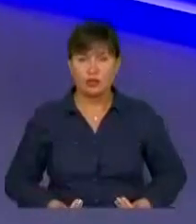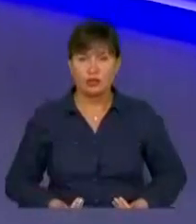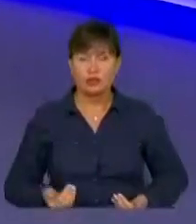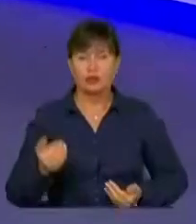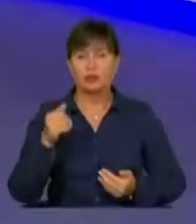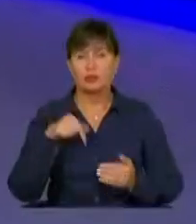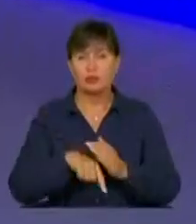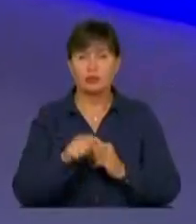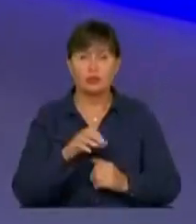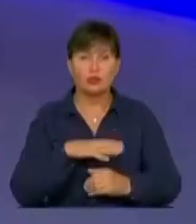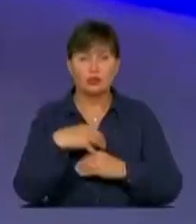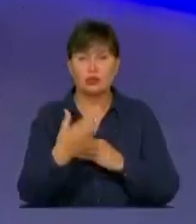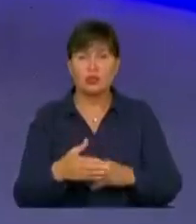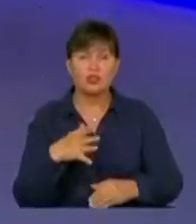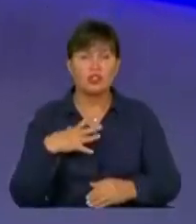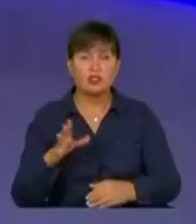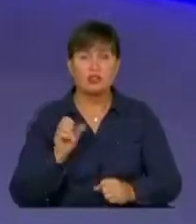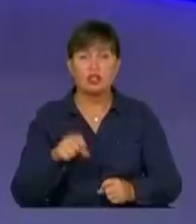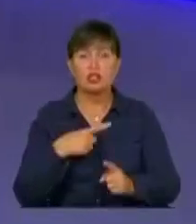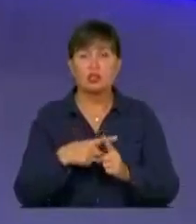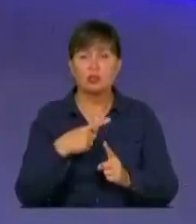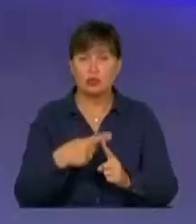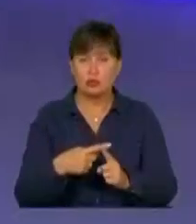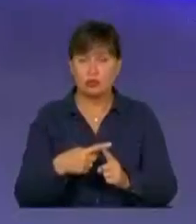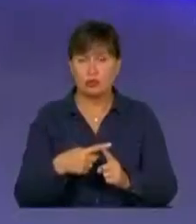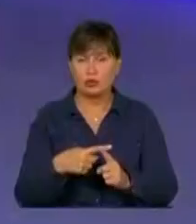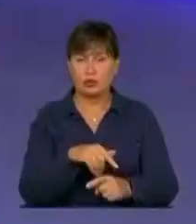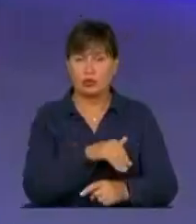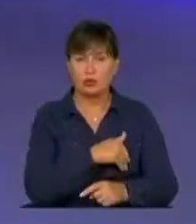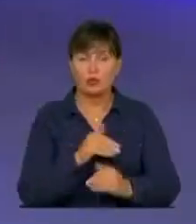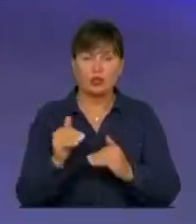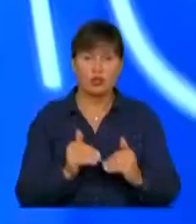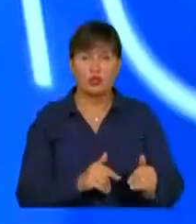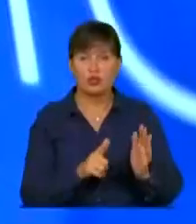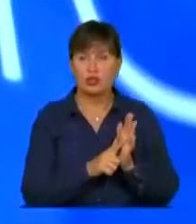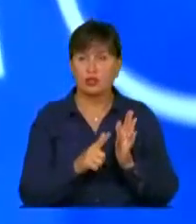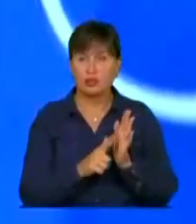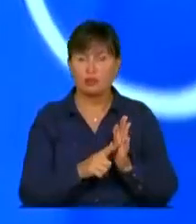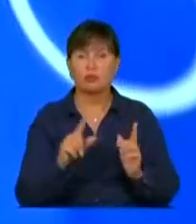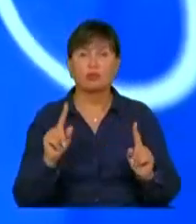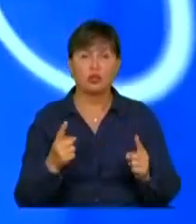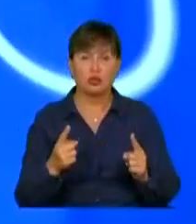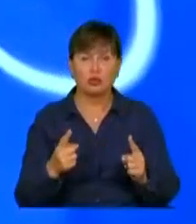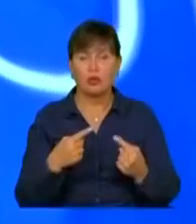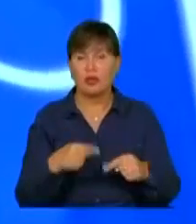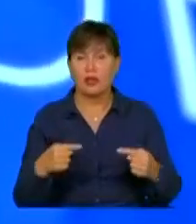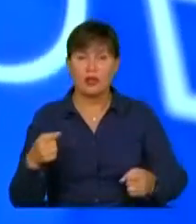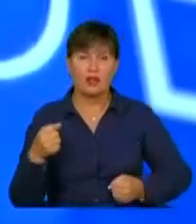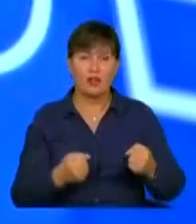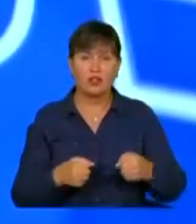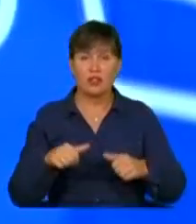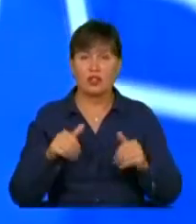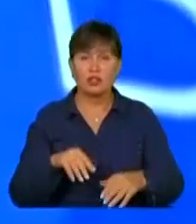могут попросту не выдержать даже плюсовых колебаний температур ниже 7 градусов. Почему некоторые водители